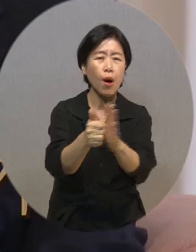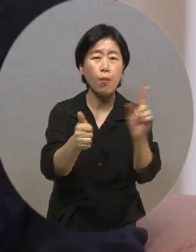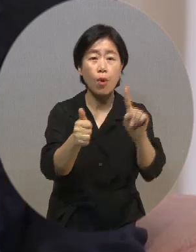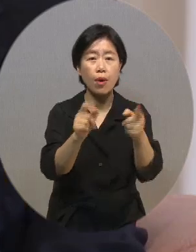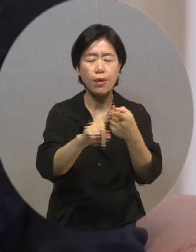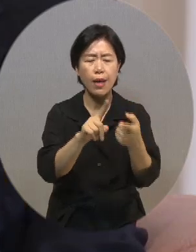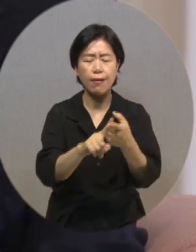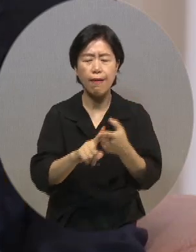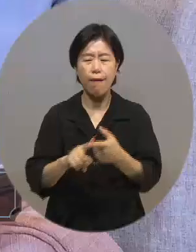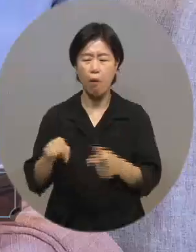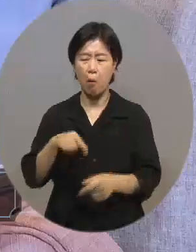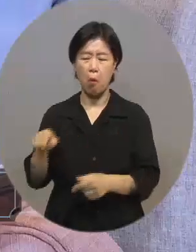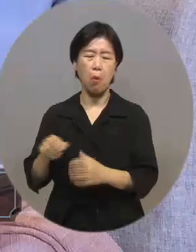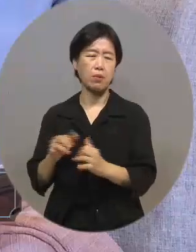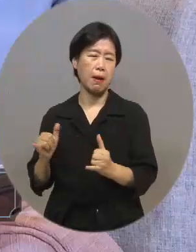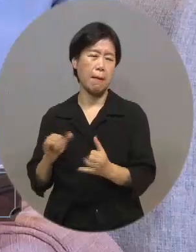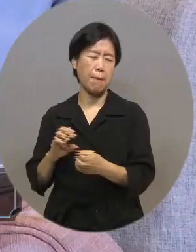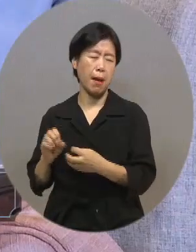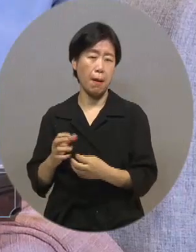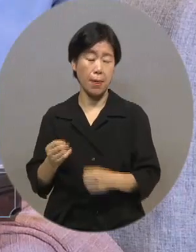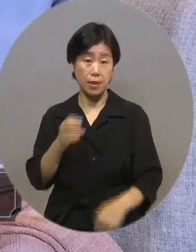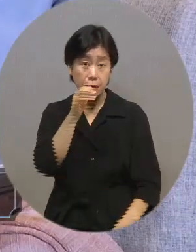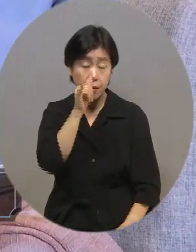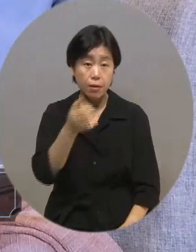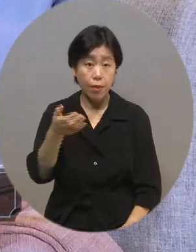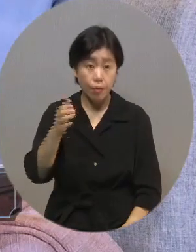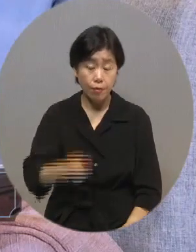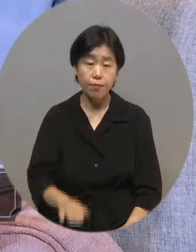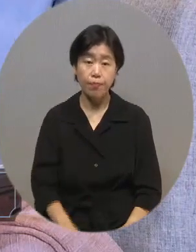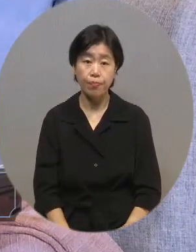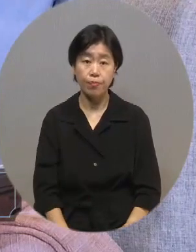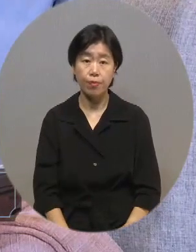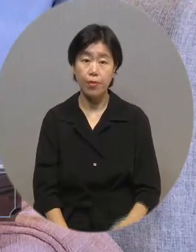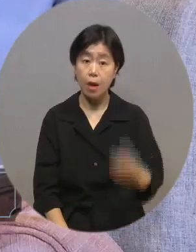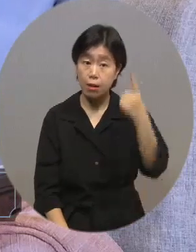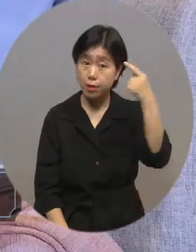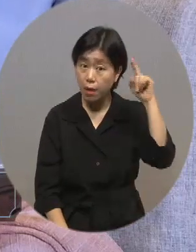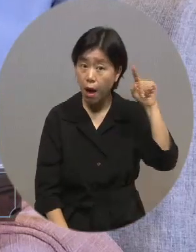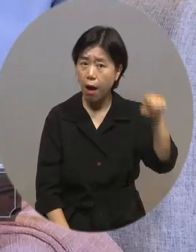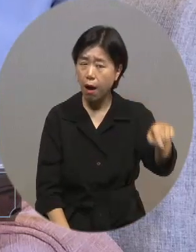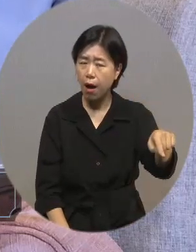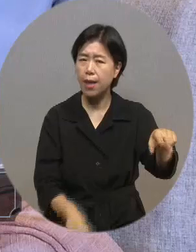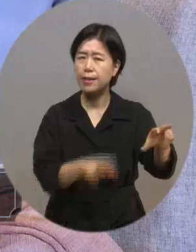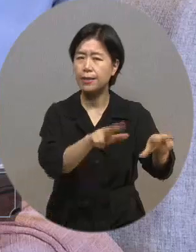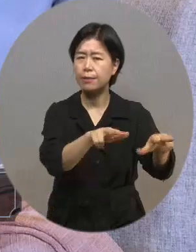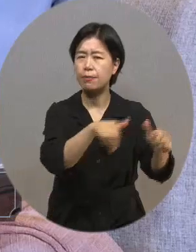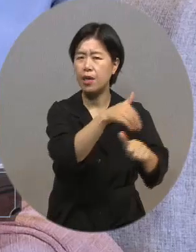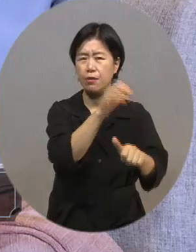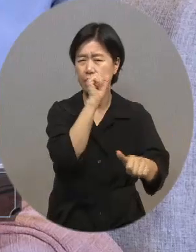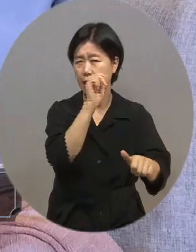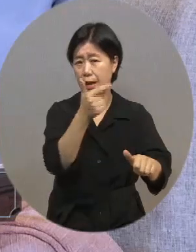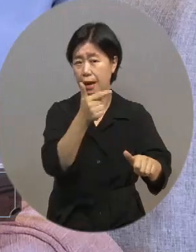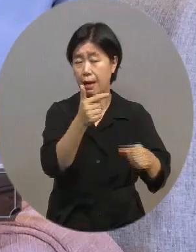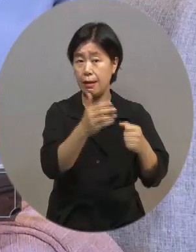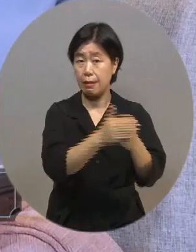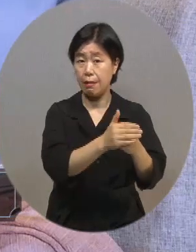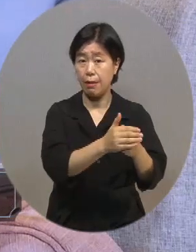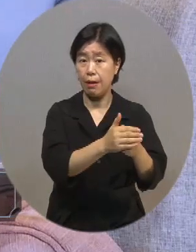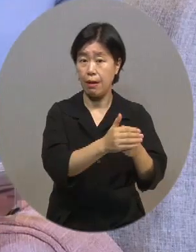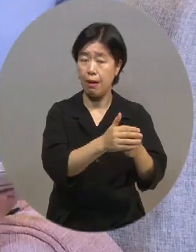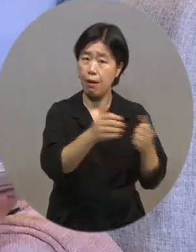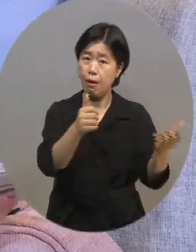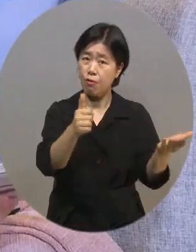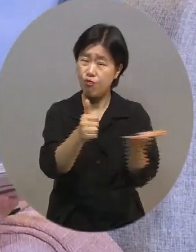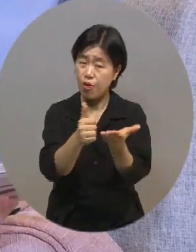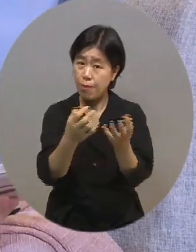논쟁이 많이 있었어요. 러시아가 지금 아주 어려운 입장에 있기 때문에 많은 것을 줄 거라고 저는 예측을